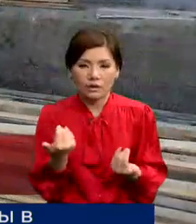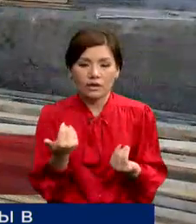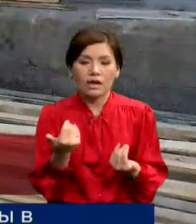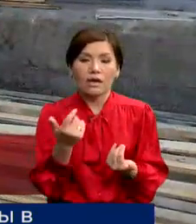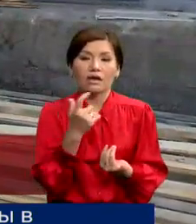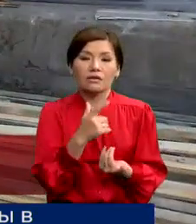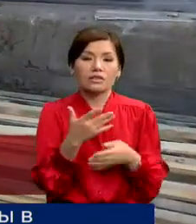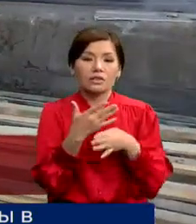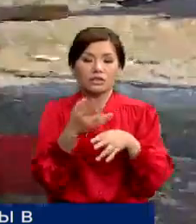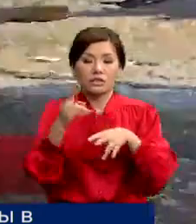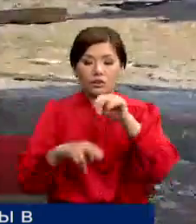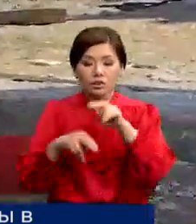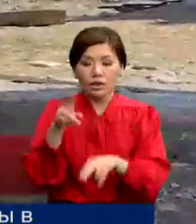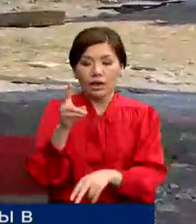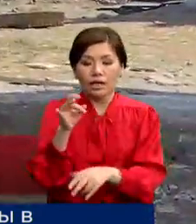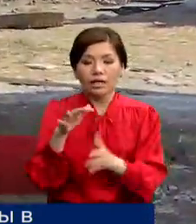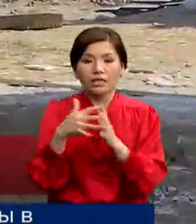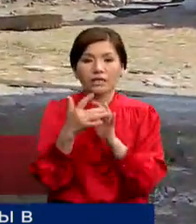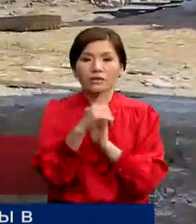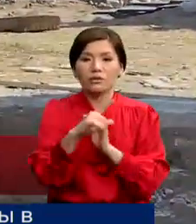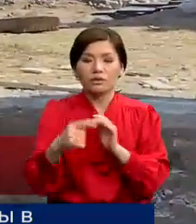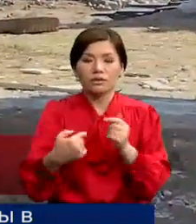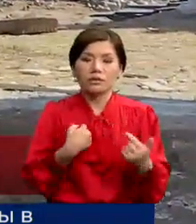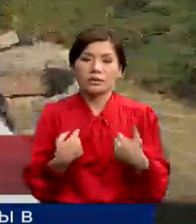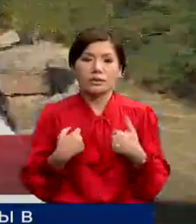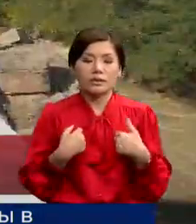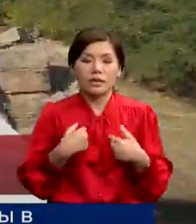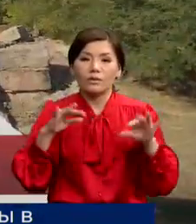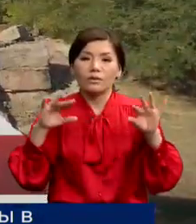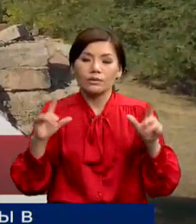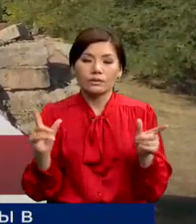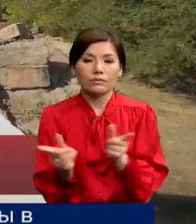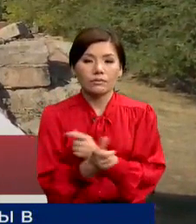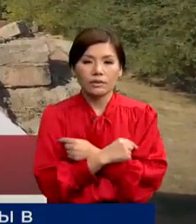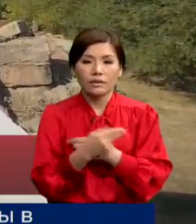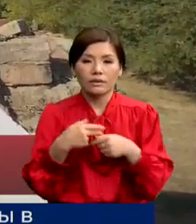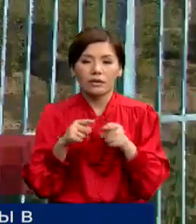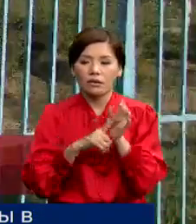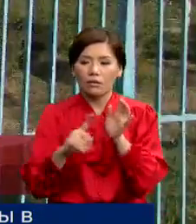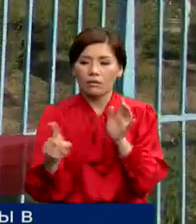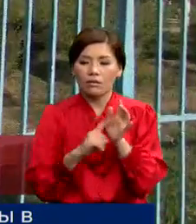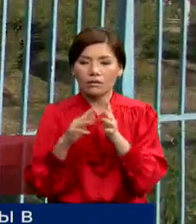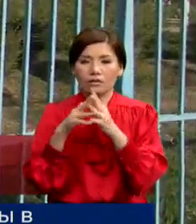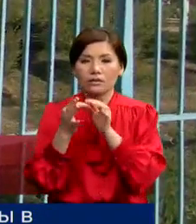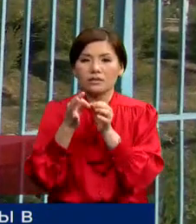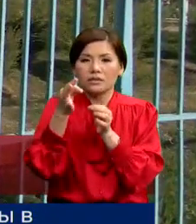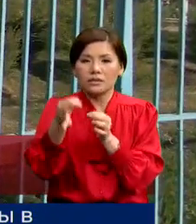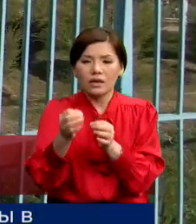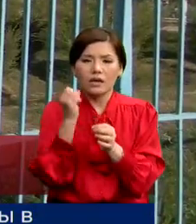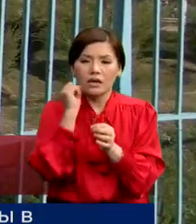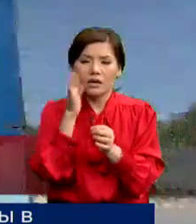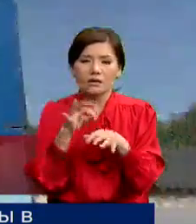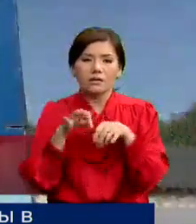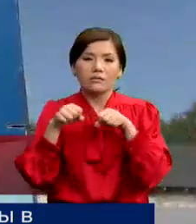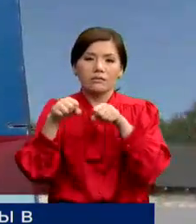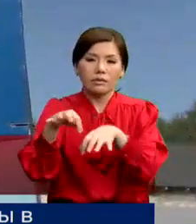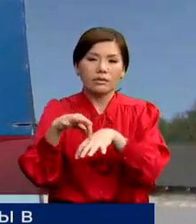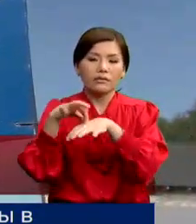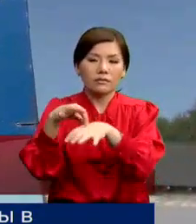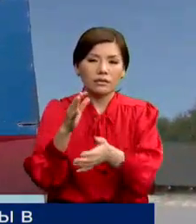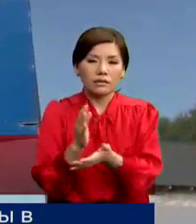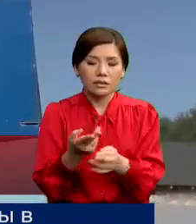Сақалды құрылыс Қарақат ауылы тұрғындарын әбден қажытқан. Ата-аналар балаларын 10 шақырым шалғайдағы көрші ауылдың мектебіне күнде тасып әлек. Тәулігіне